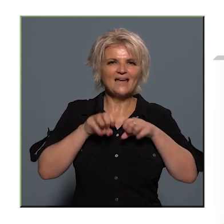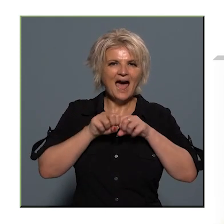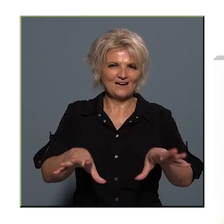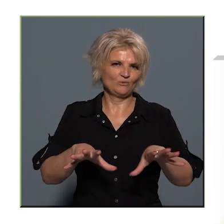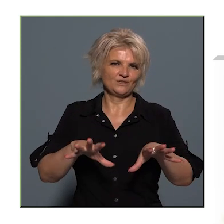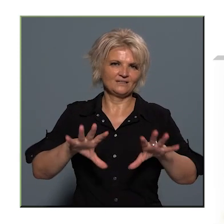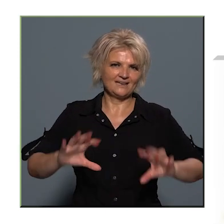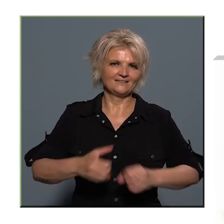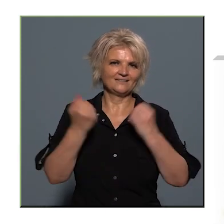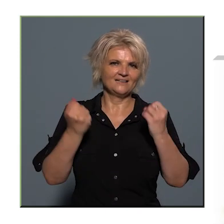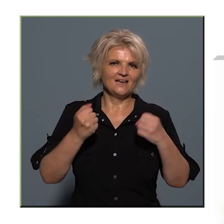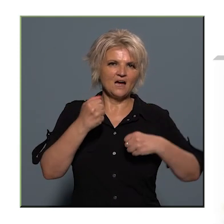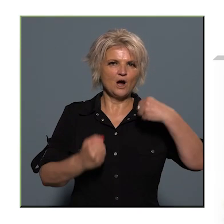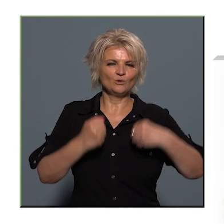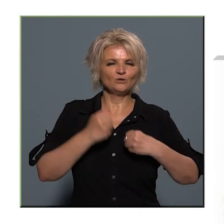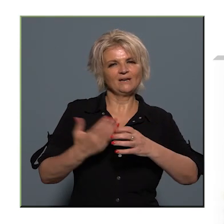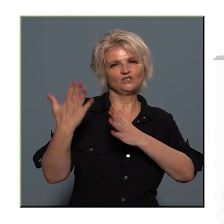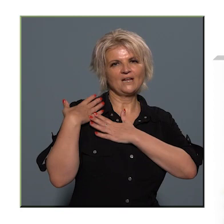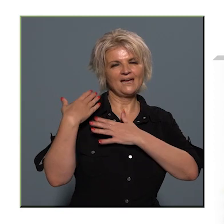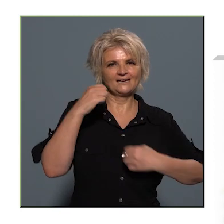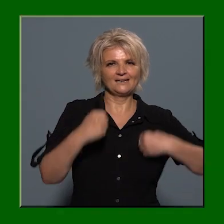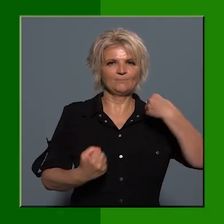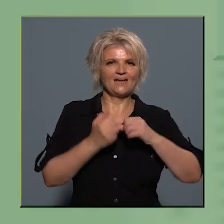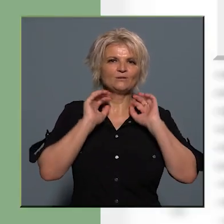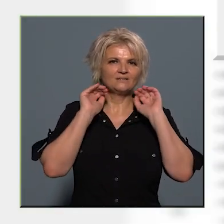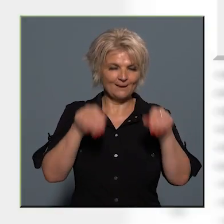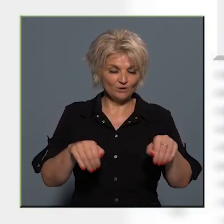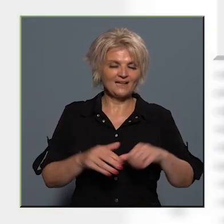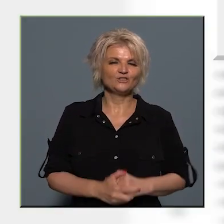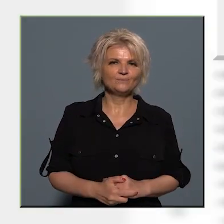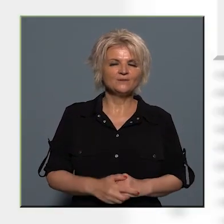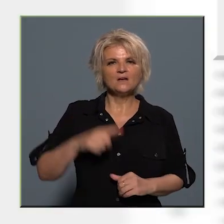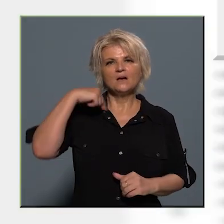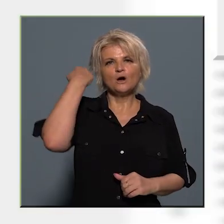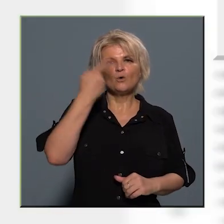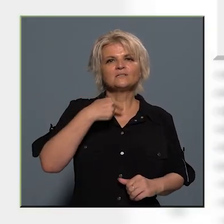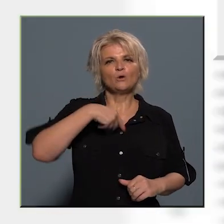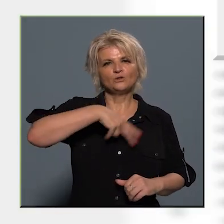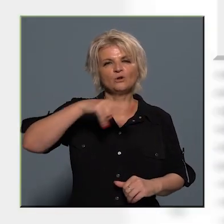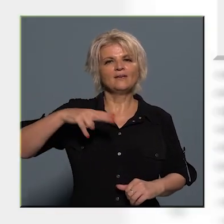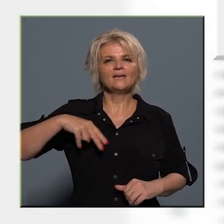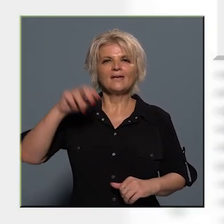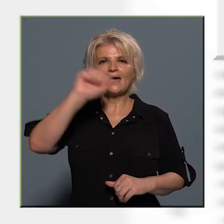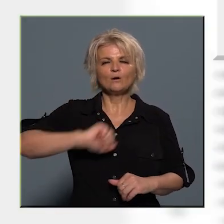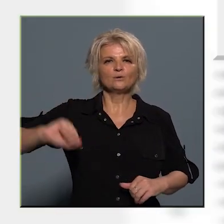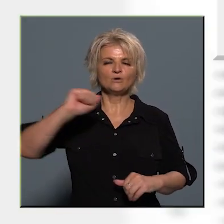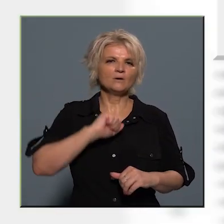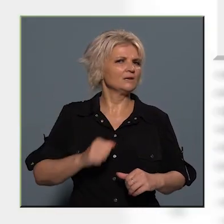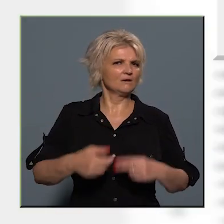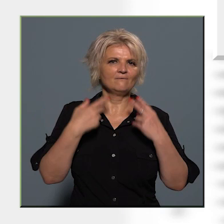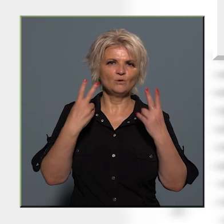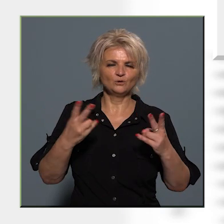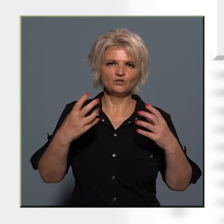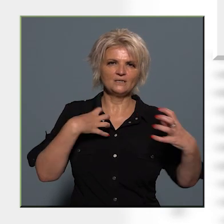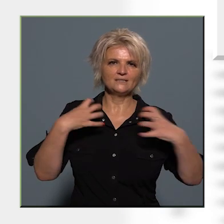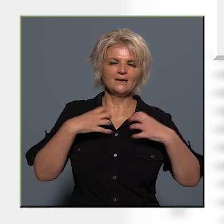kialakítása, valamint az autó- és tehergépjármű támogatás, írták. Oszló, Norvégia. Európa világszinten vezető szerepet tölt be a